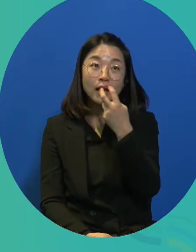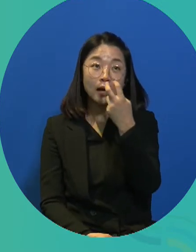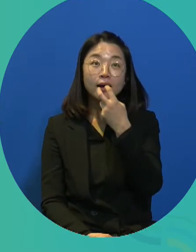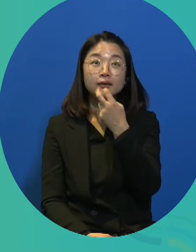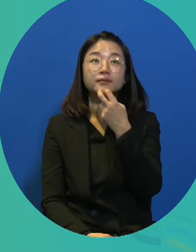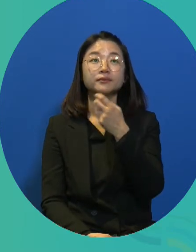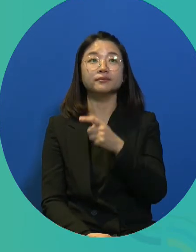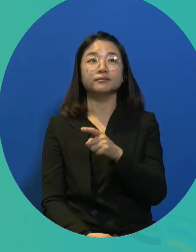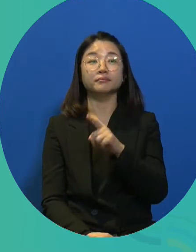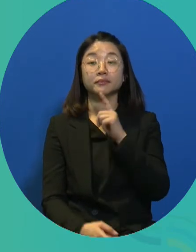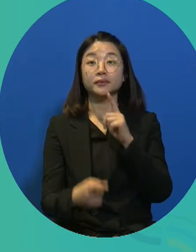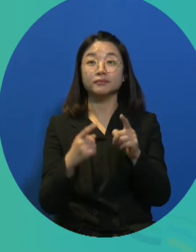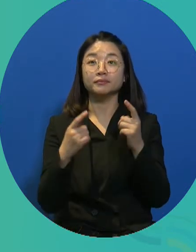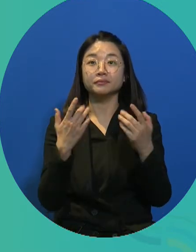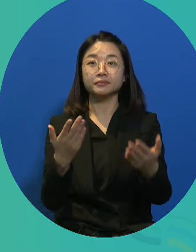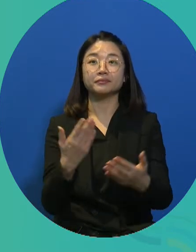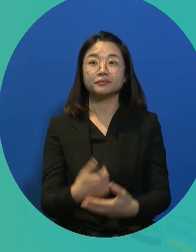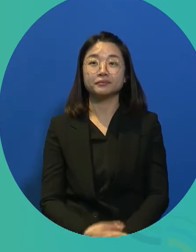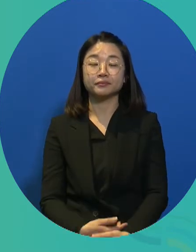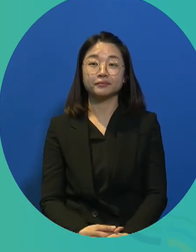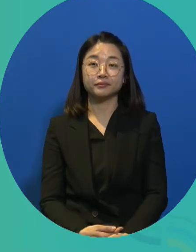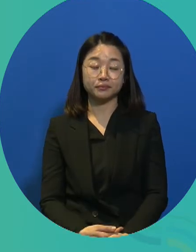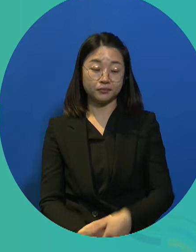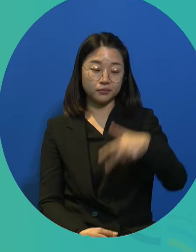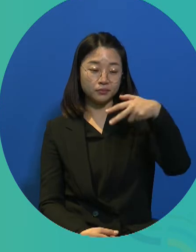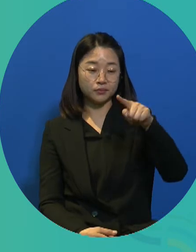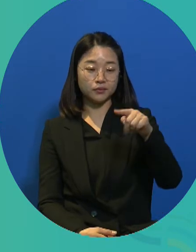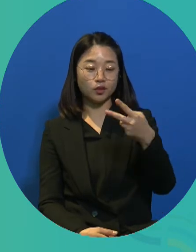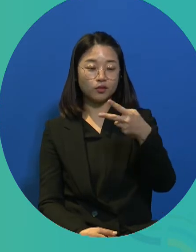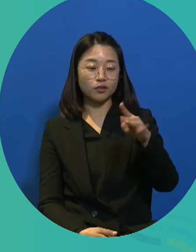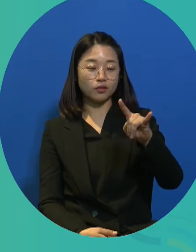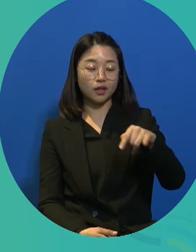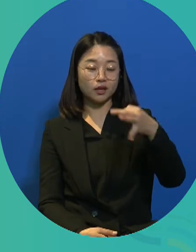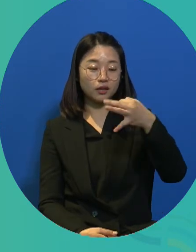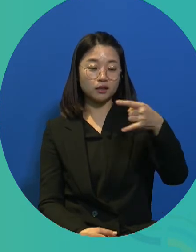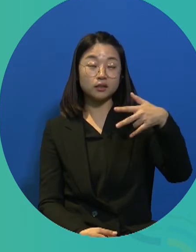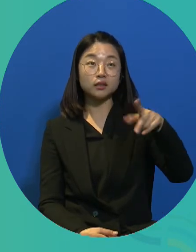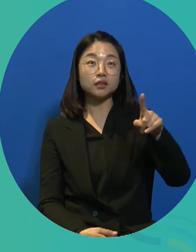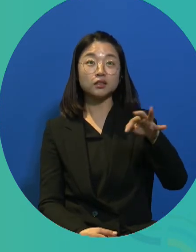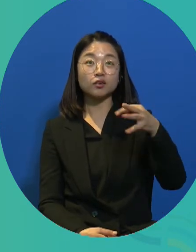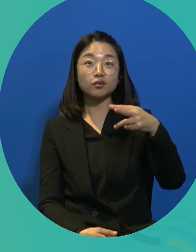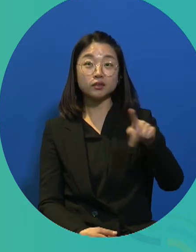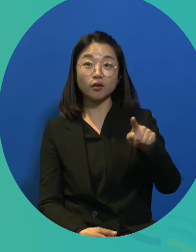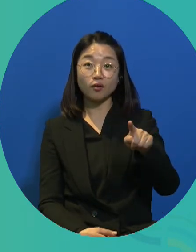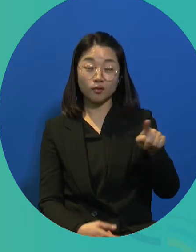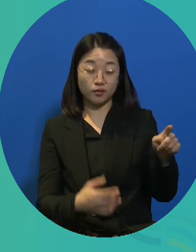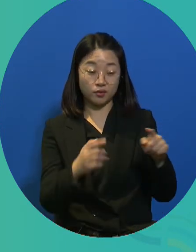내용입니다. 선택의정서를 비준할 때에 그 협약상